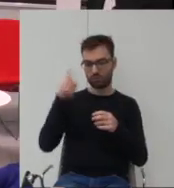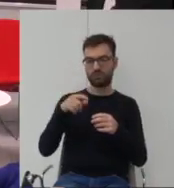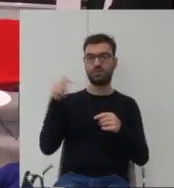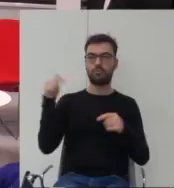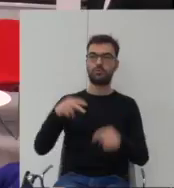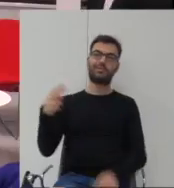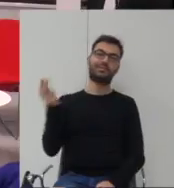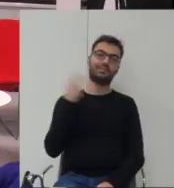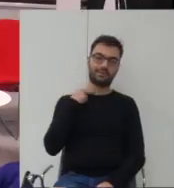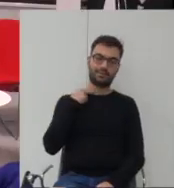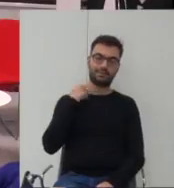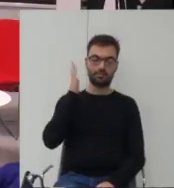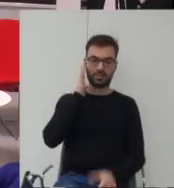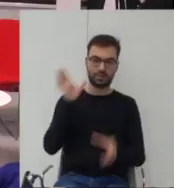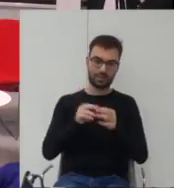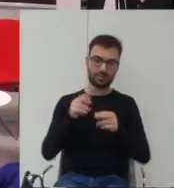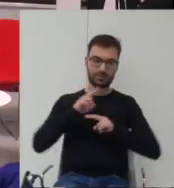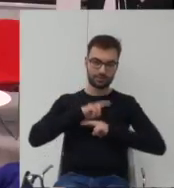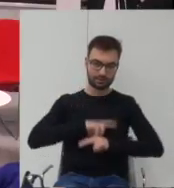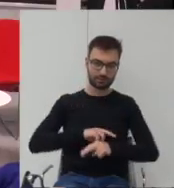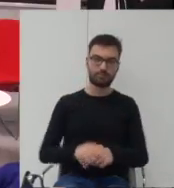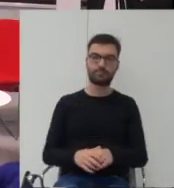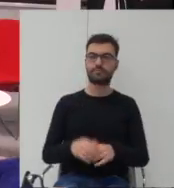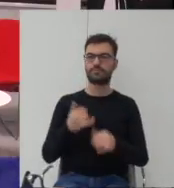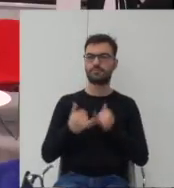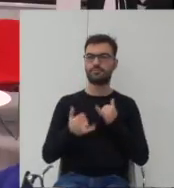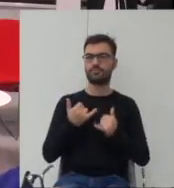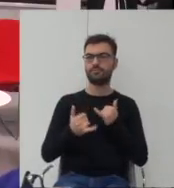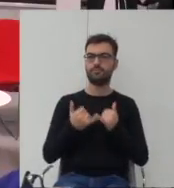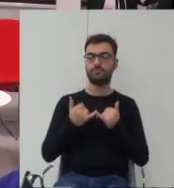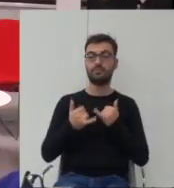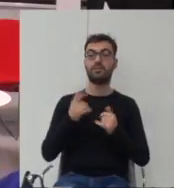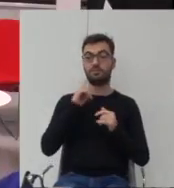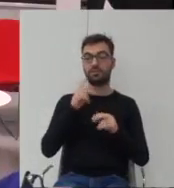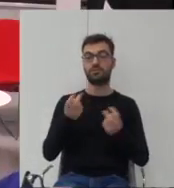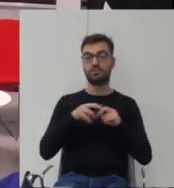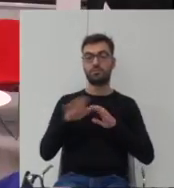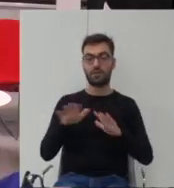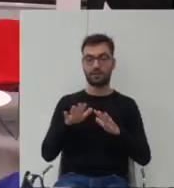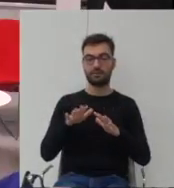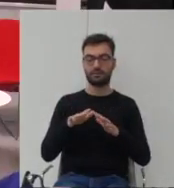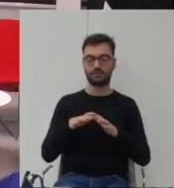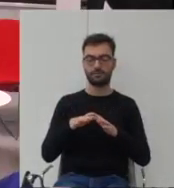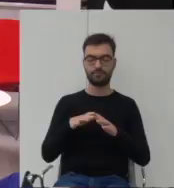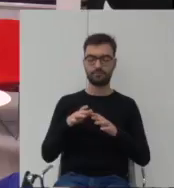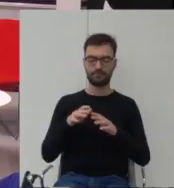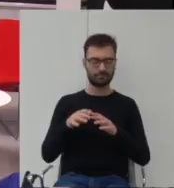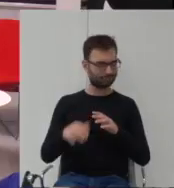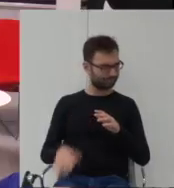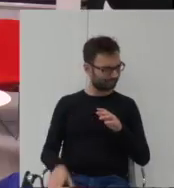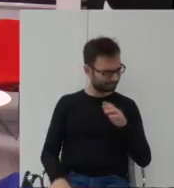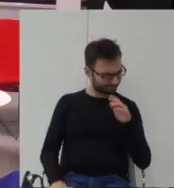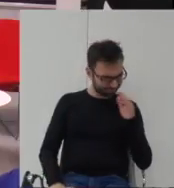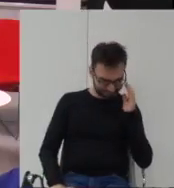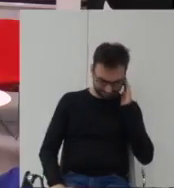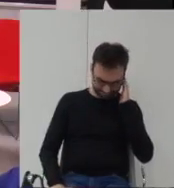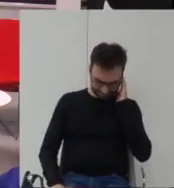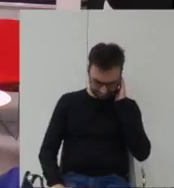na mieszkanie razem. Natomiast tworzenie takich miejsc, gdzie ludzie nie są skazani, ale są